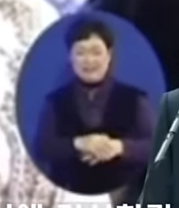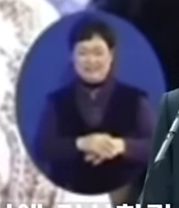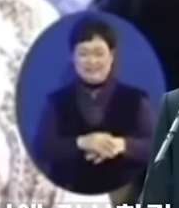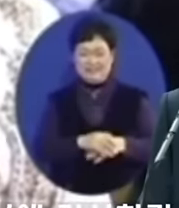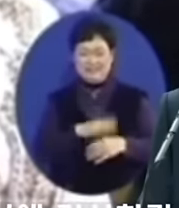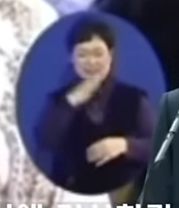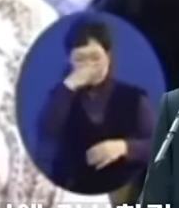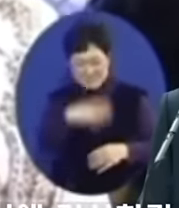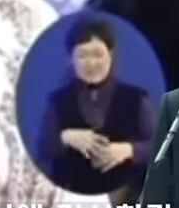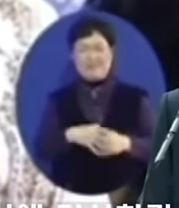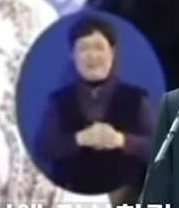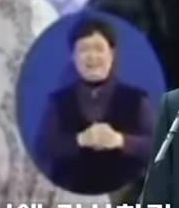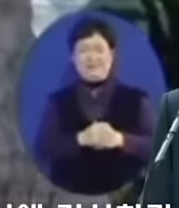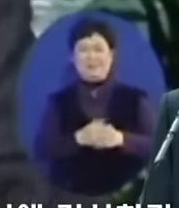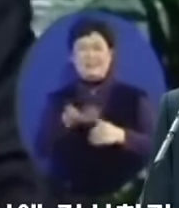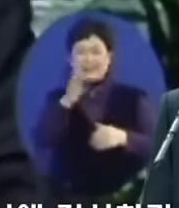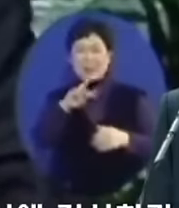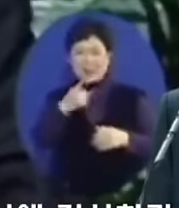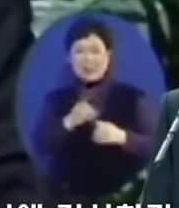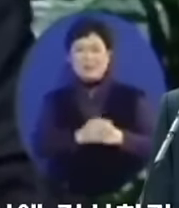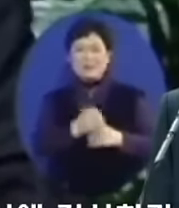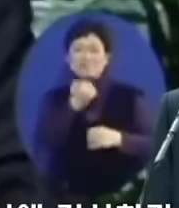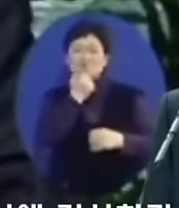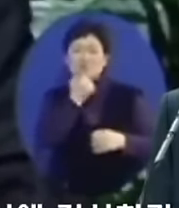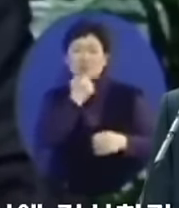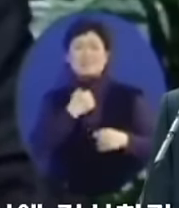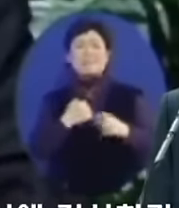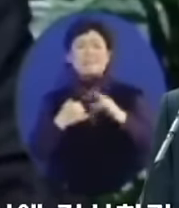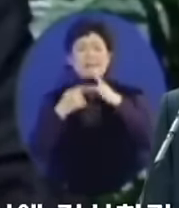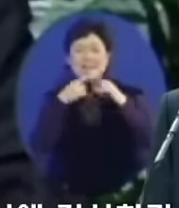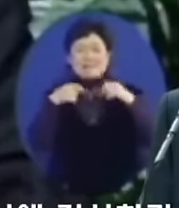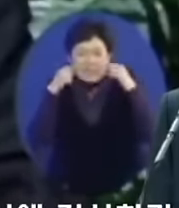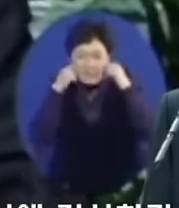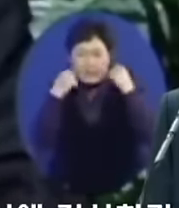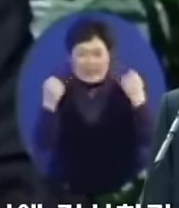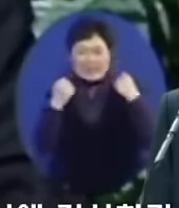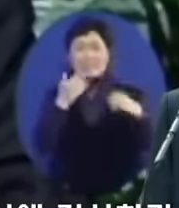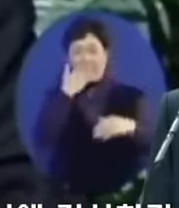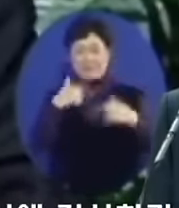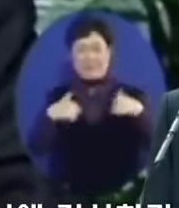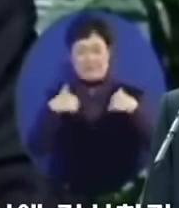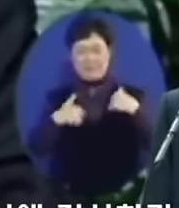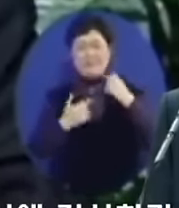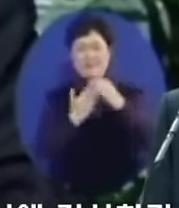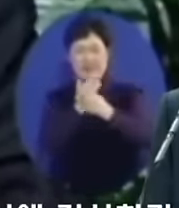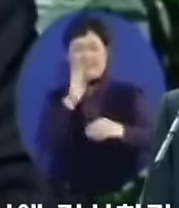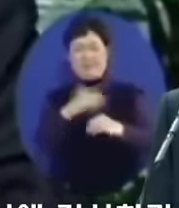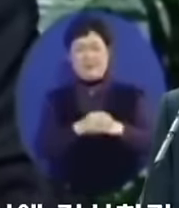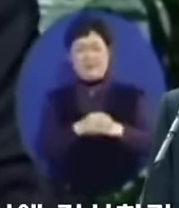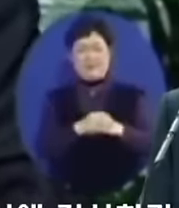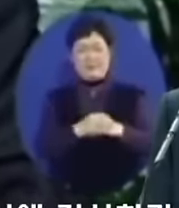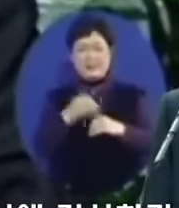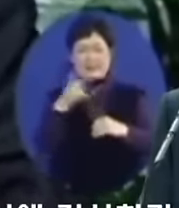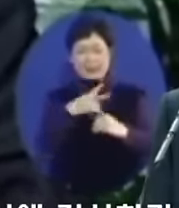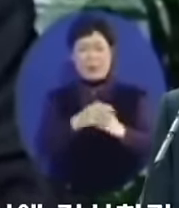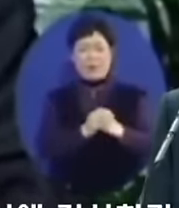웃는데 참 힘이 듭니다. 그래도 웃어야 기쁨이 오지, 웃지 않으면 기쁨이 오지 않은 것입니다.